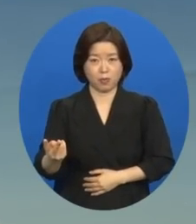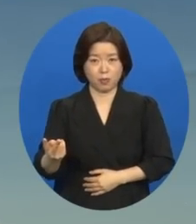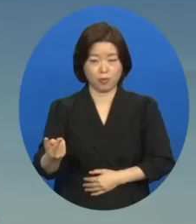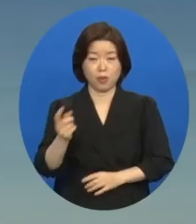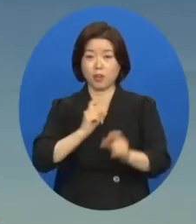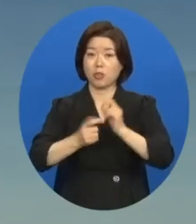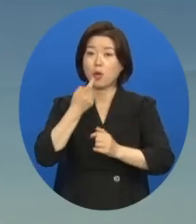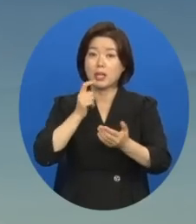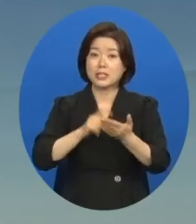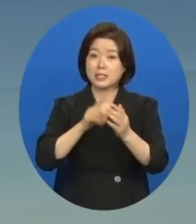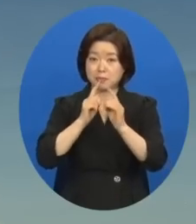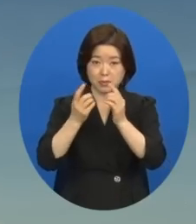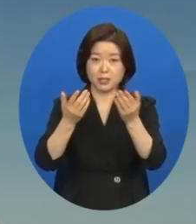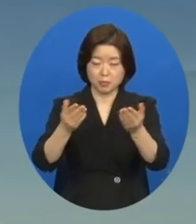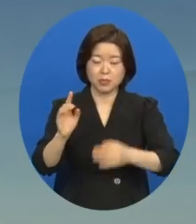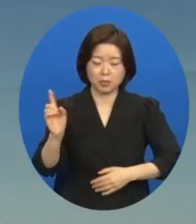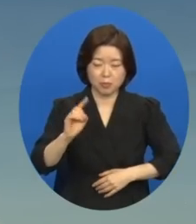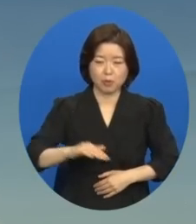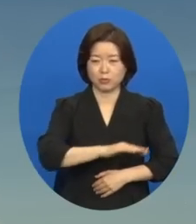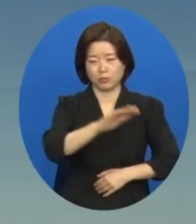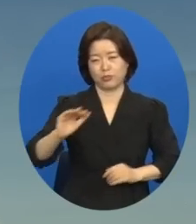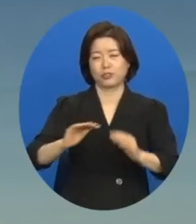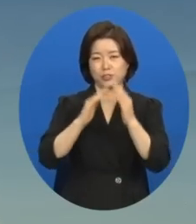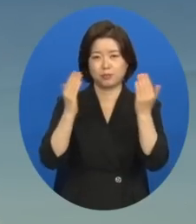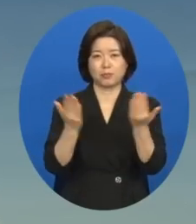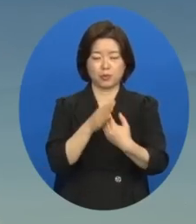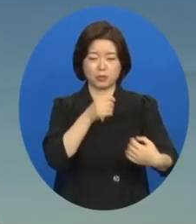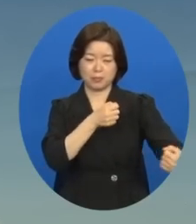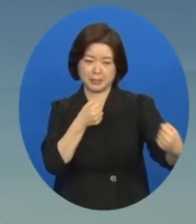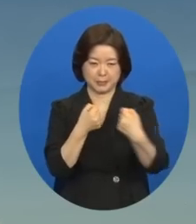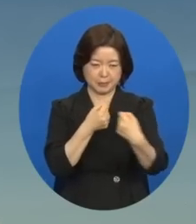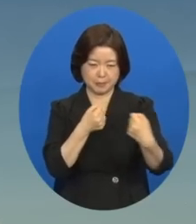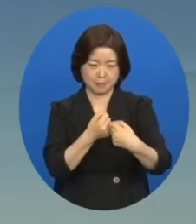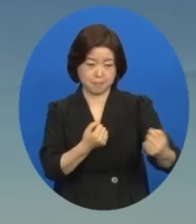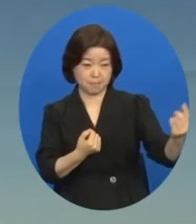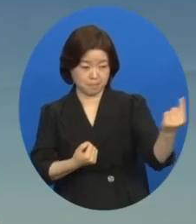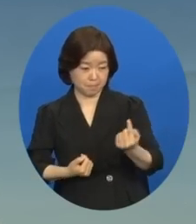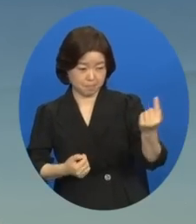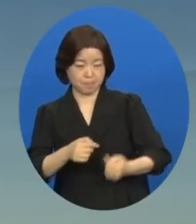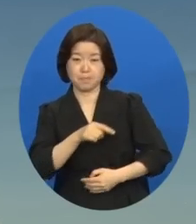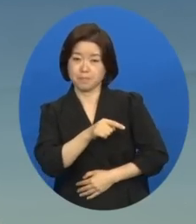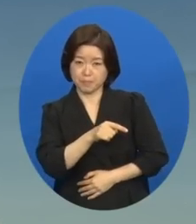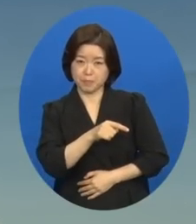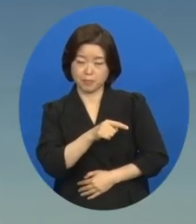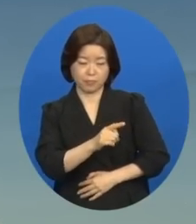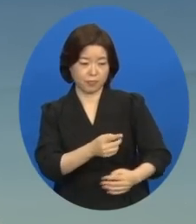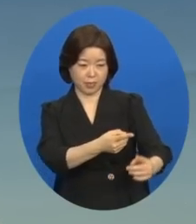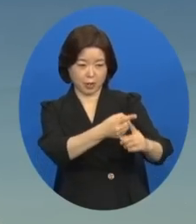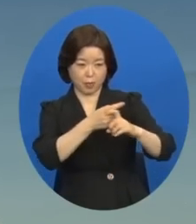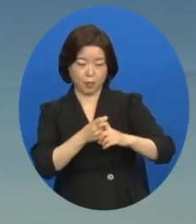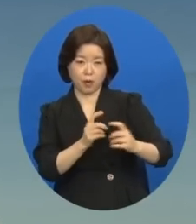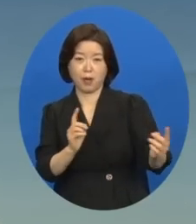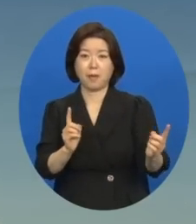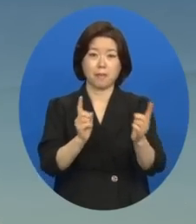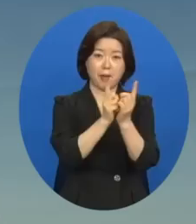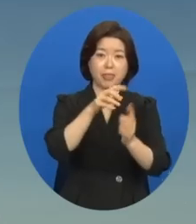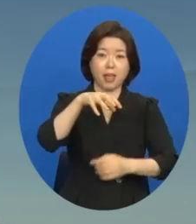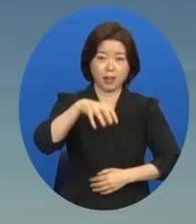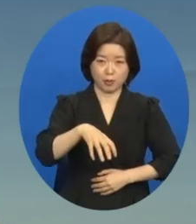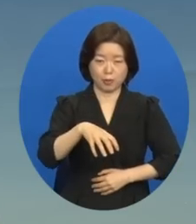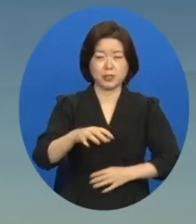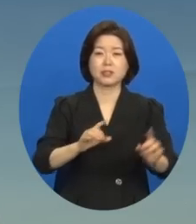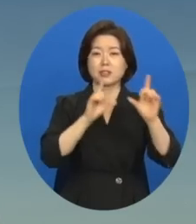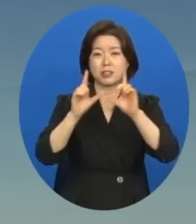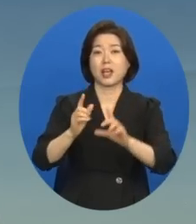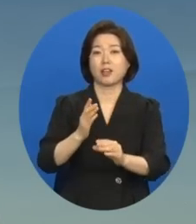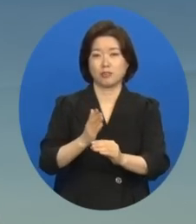쉽게 말씀드리면 우리는 모두 이 싸움을 걸어 들어오는 대적들을 만나는 현장에서 살고